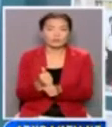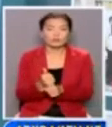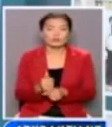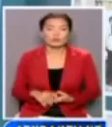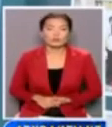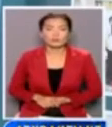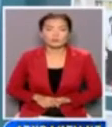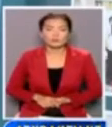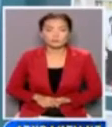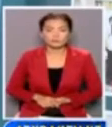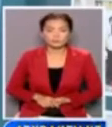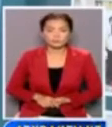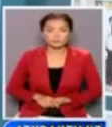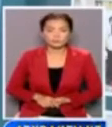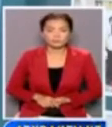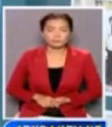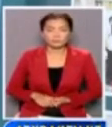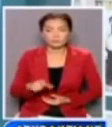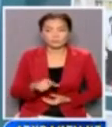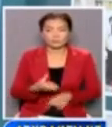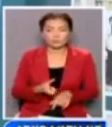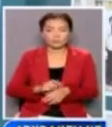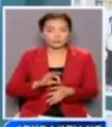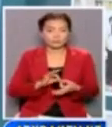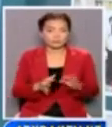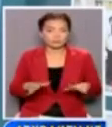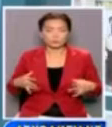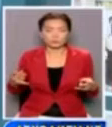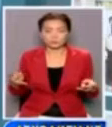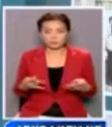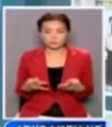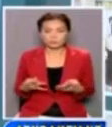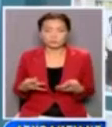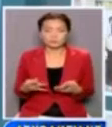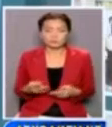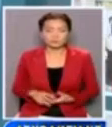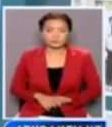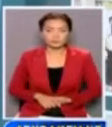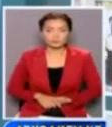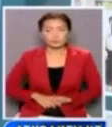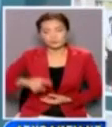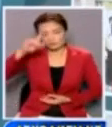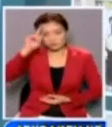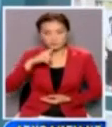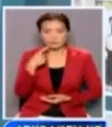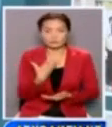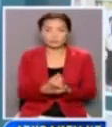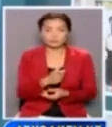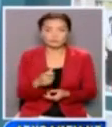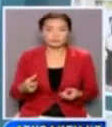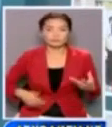упор делается на то чтобы кандидаты очень тщательно подготовились на эти публичные дебаты знали своих оппонентов